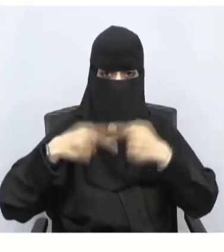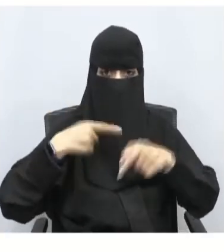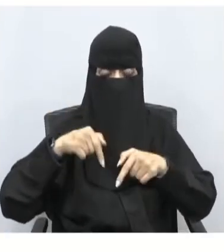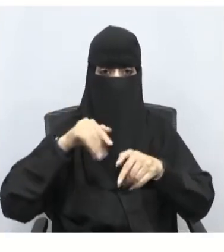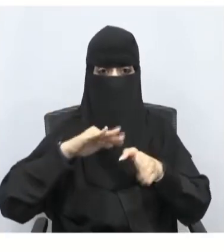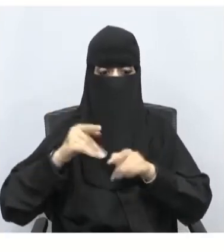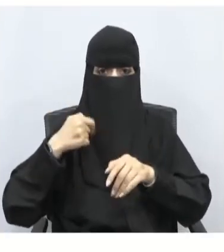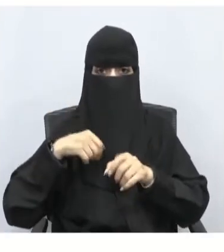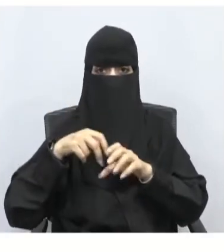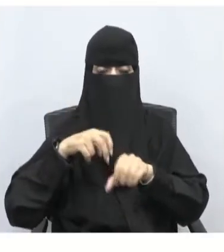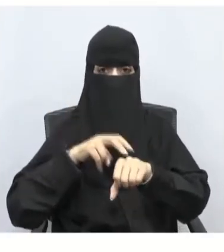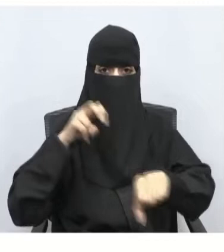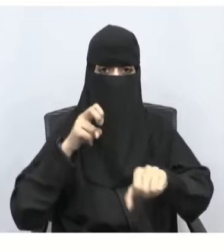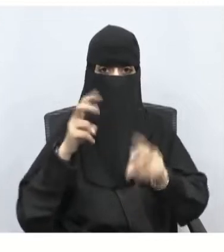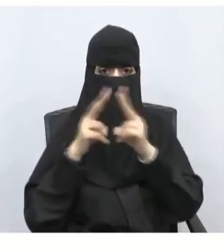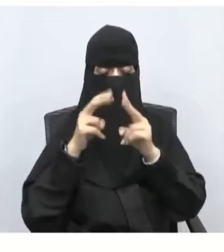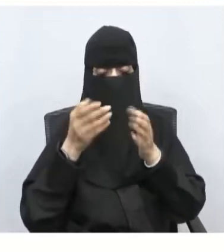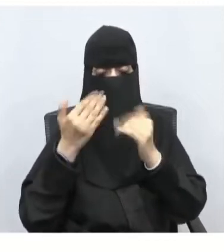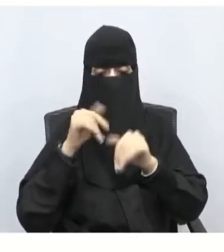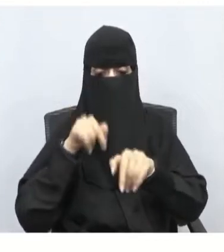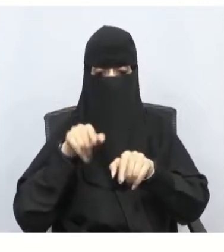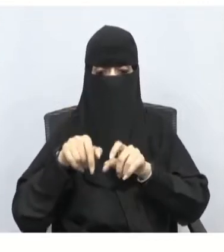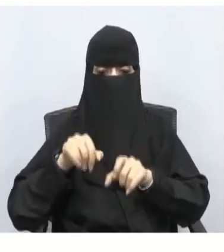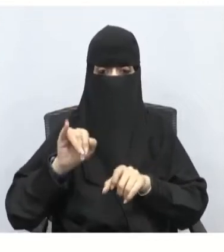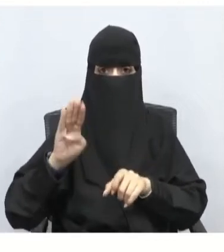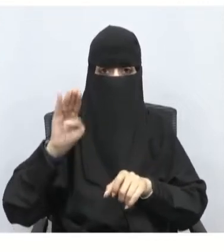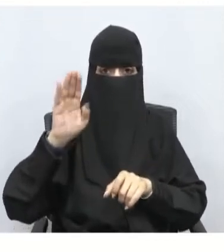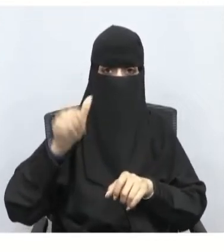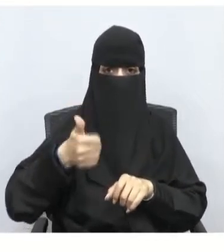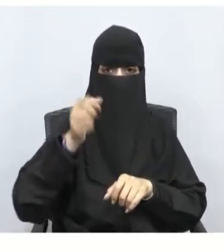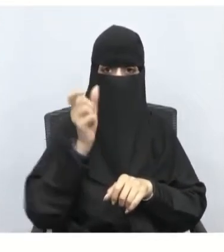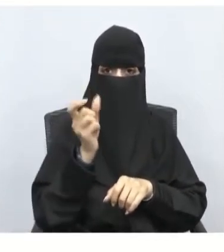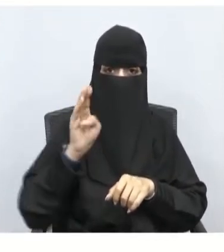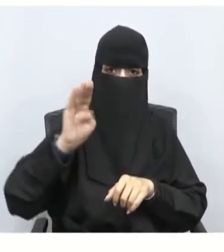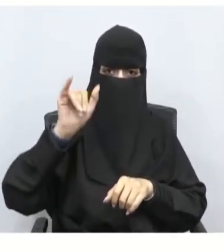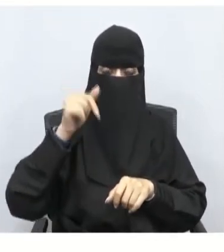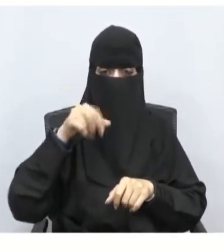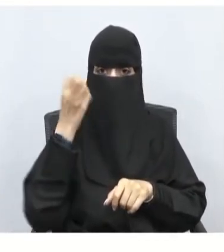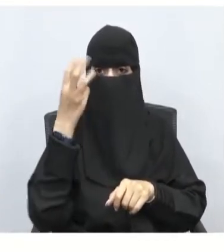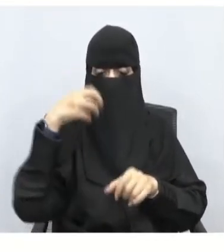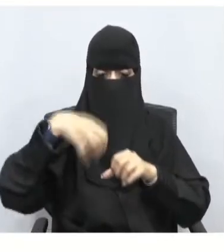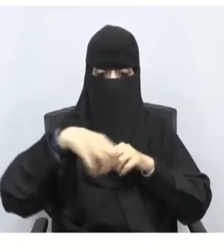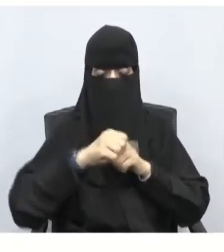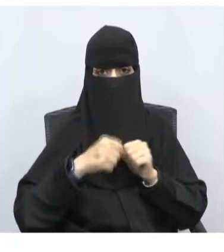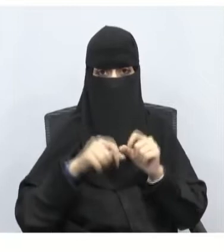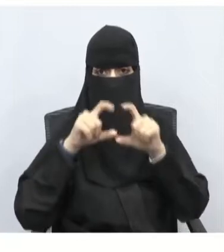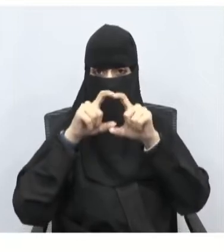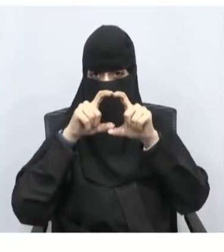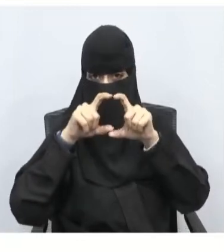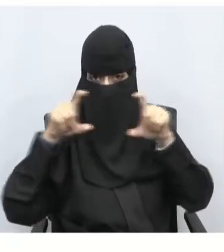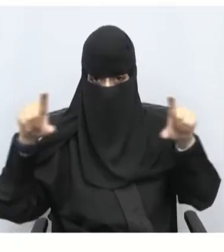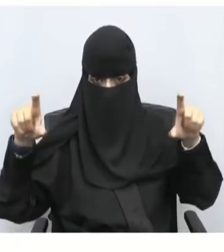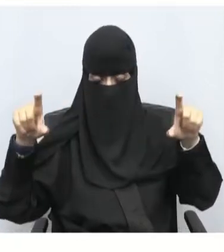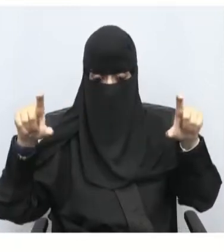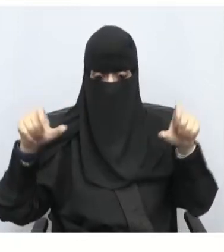موجات كهرومغناطيسية. بالنسبة للموجات الميكانيكية ذكرنا أن هناك ثلاثة أشكال منها،